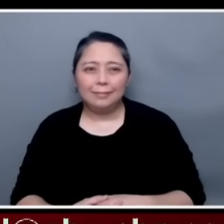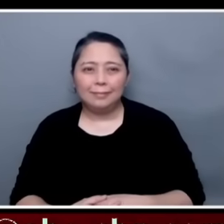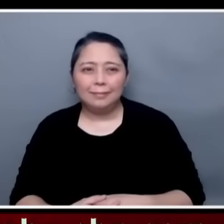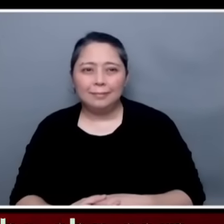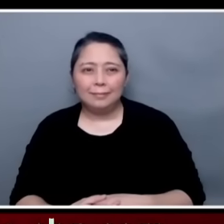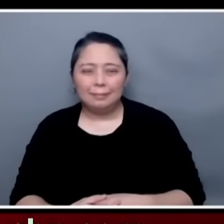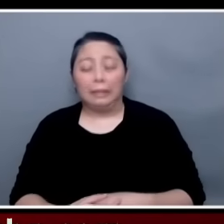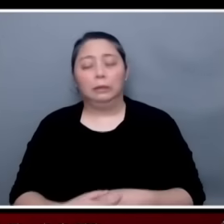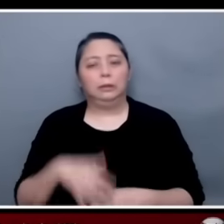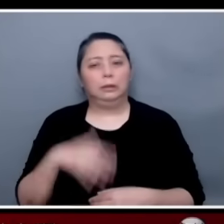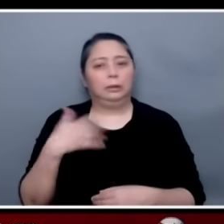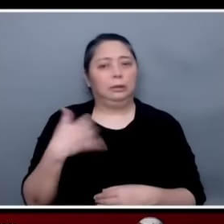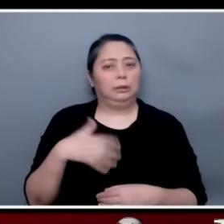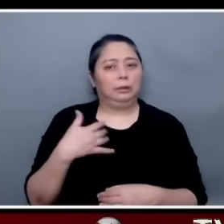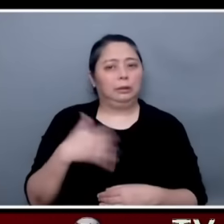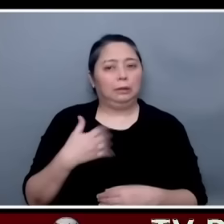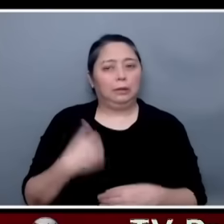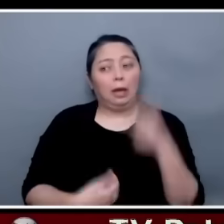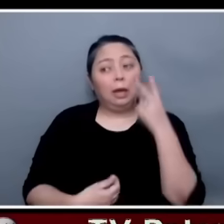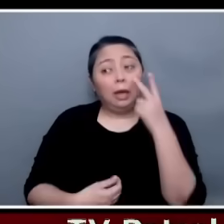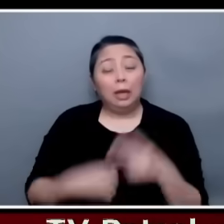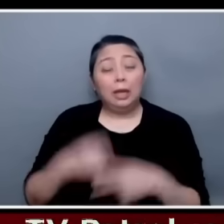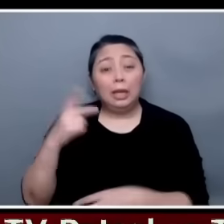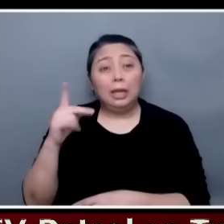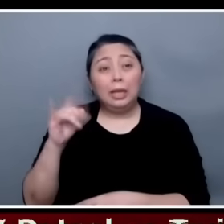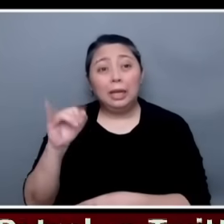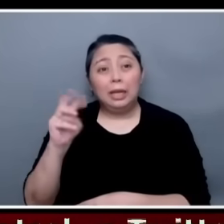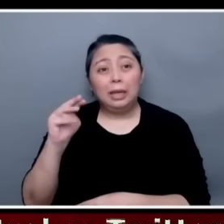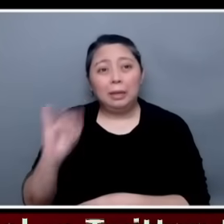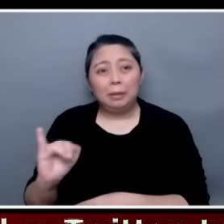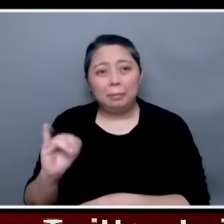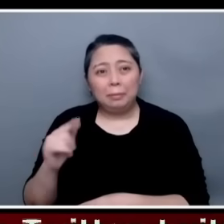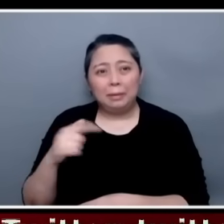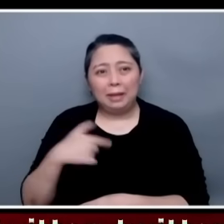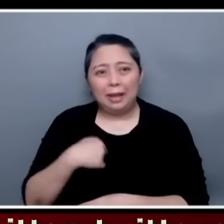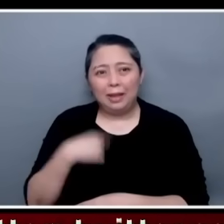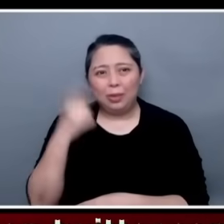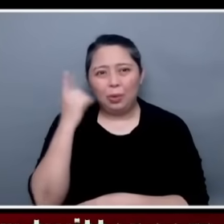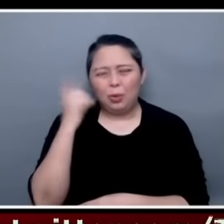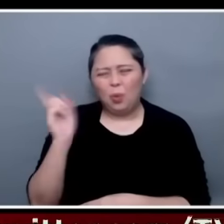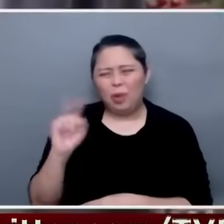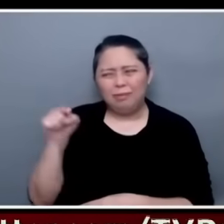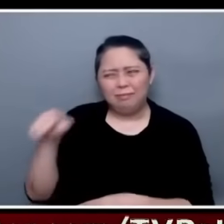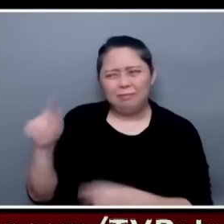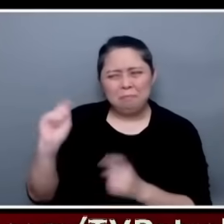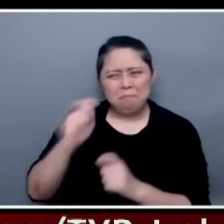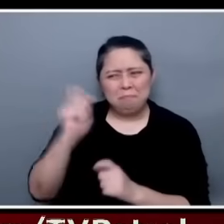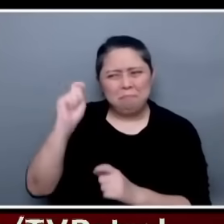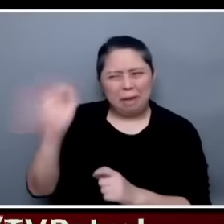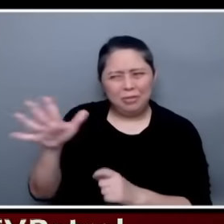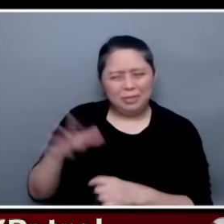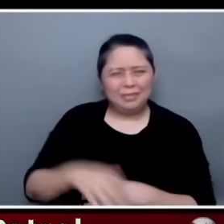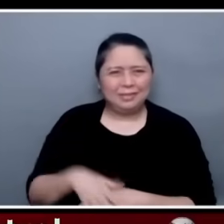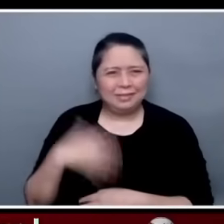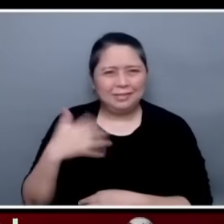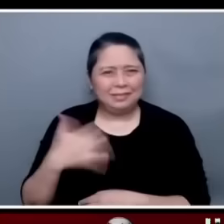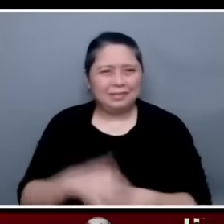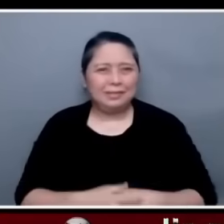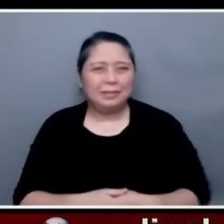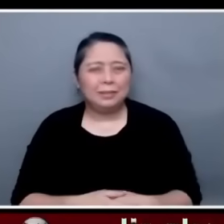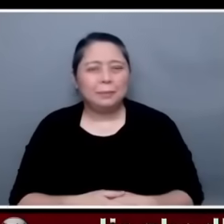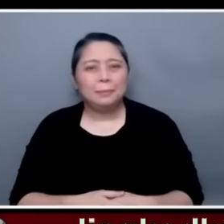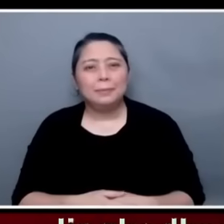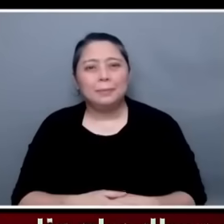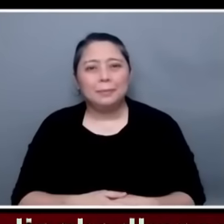Nyay, yun pala yun, Kimi. Tagal akong nabudol ng magic trick na yan. Sarah Crow!